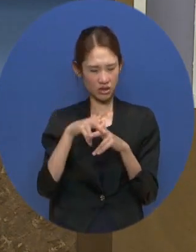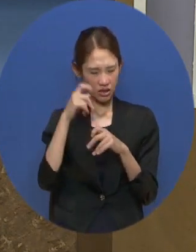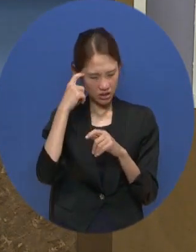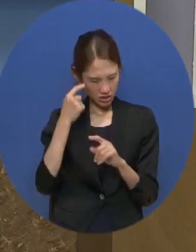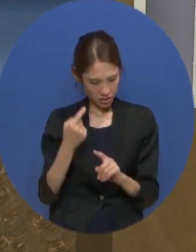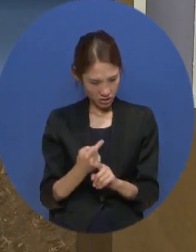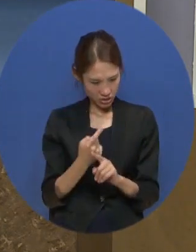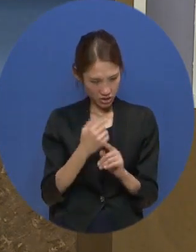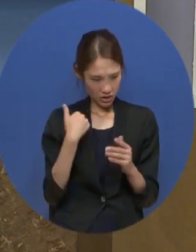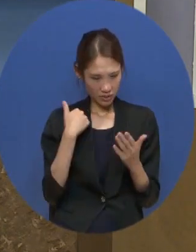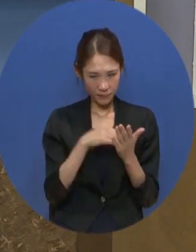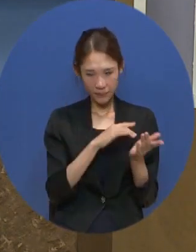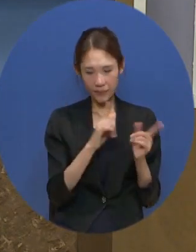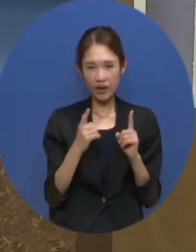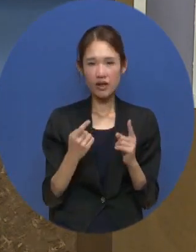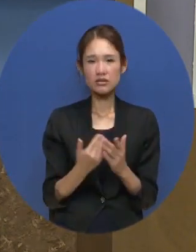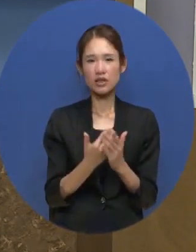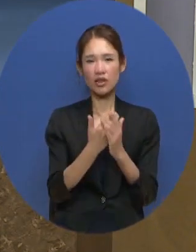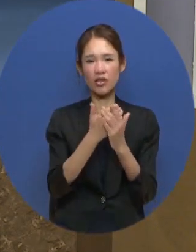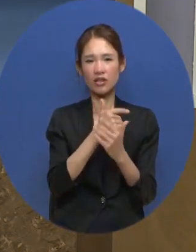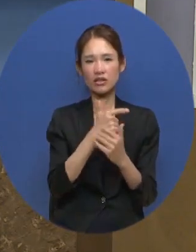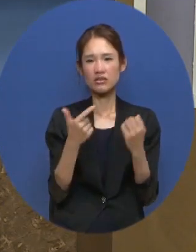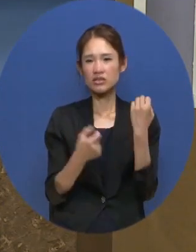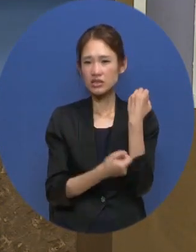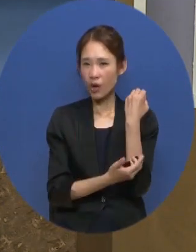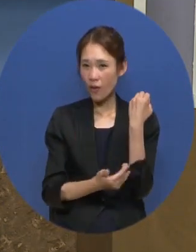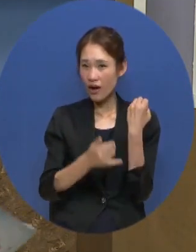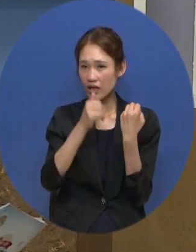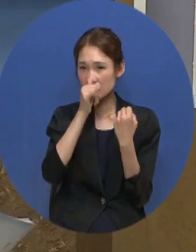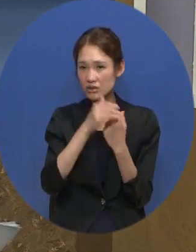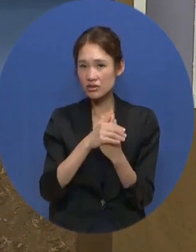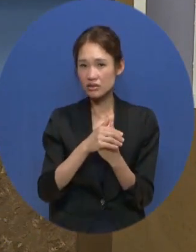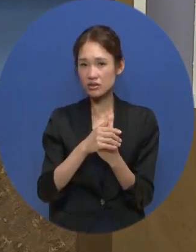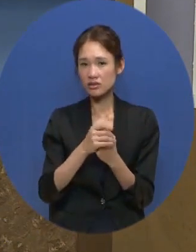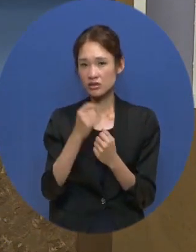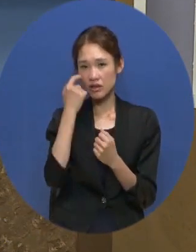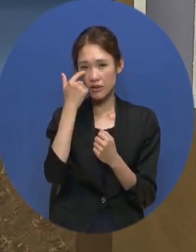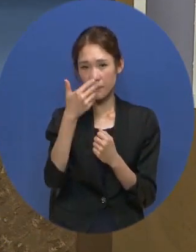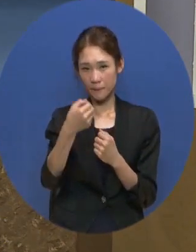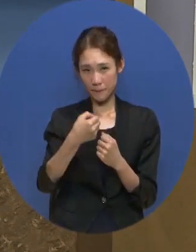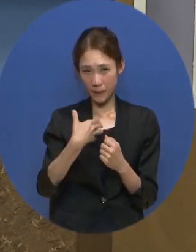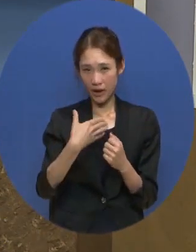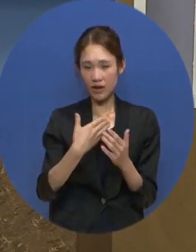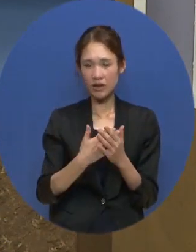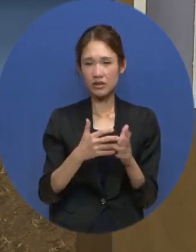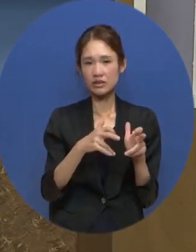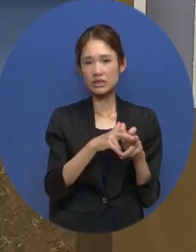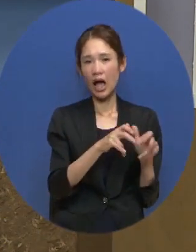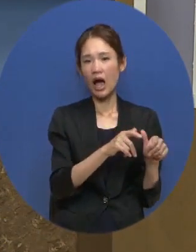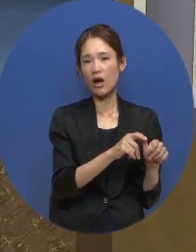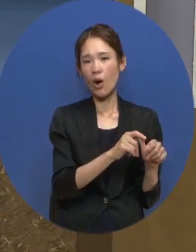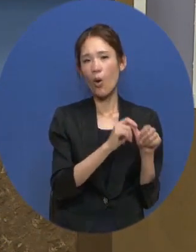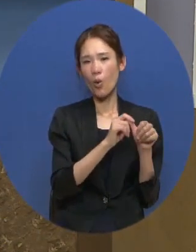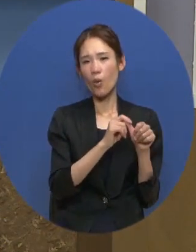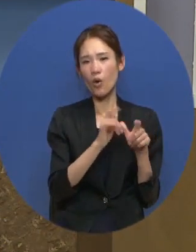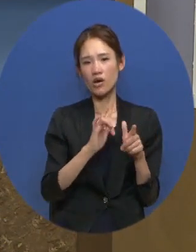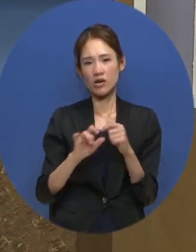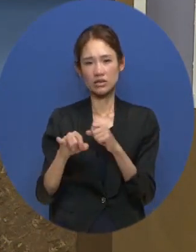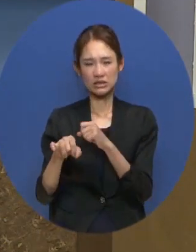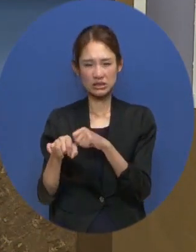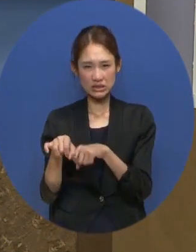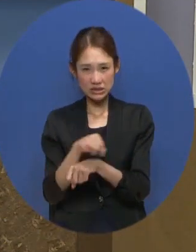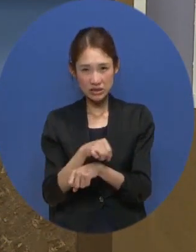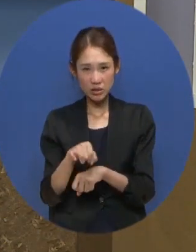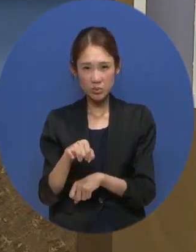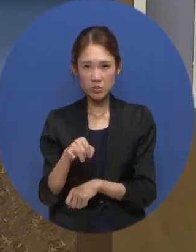영향을 미친다고 생각을 하거든요. 네, 그래서 그 아까 문의사님께서 해주셨지만 장애인을 고용하는데 특별한